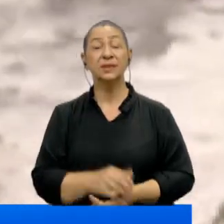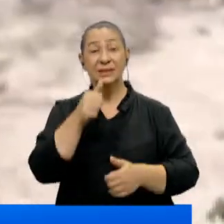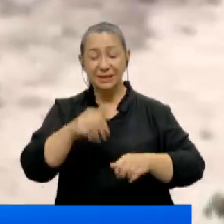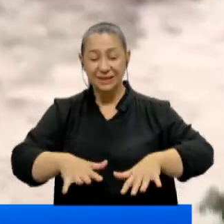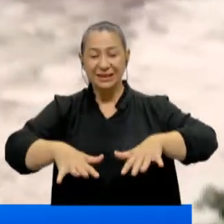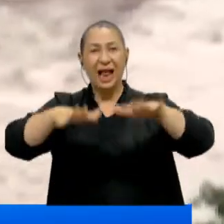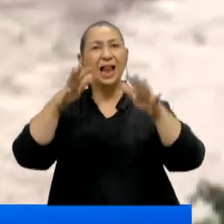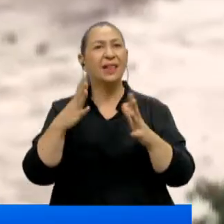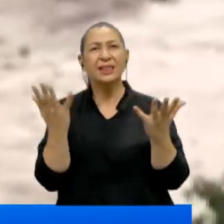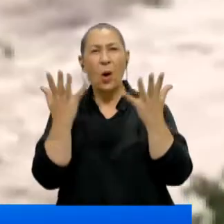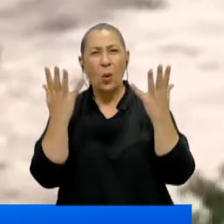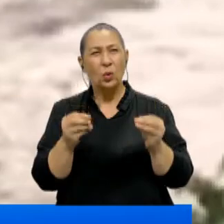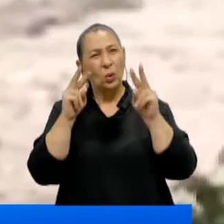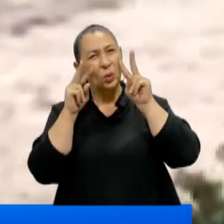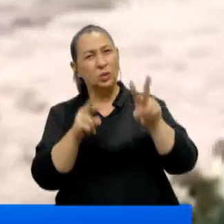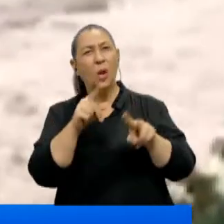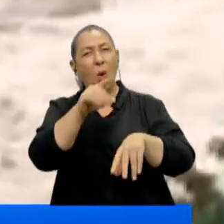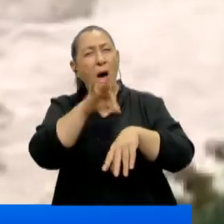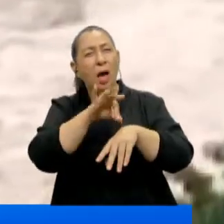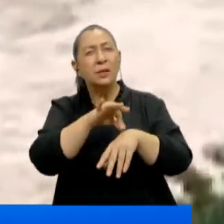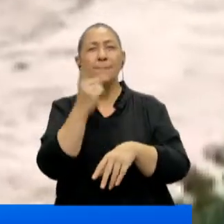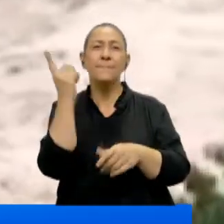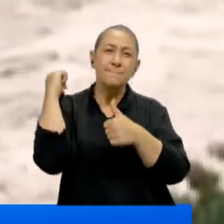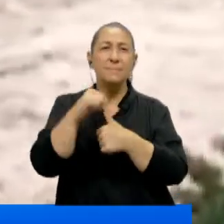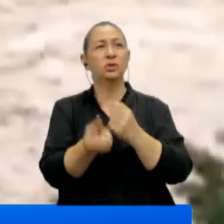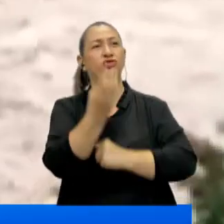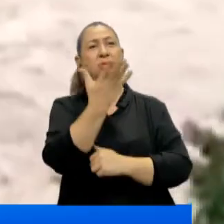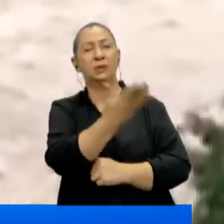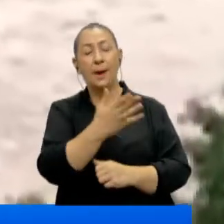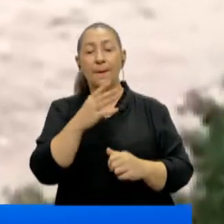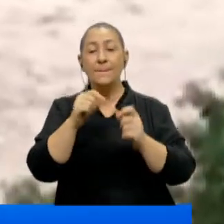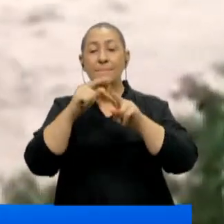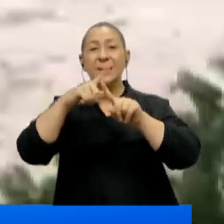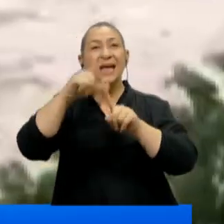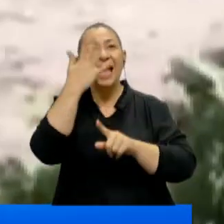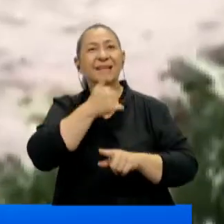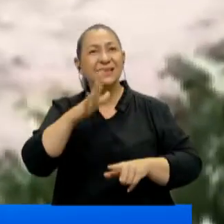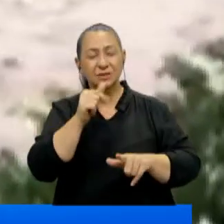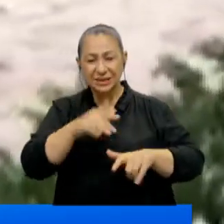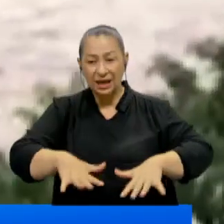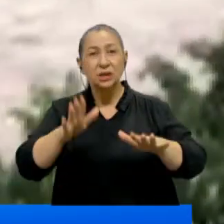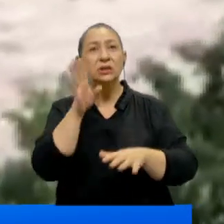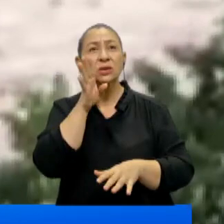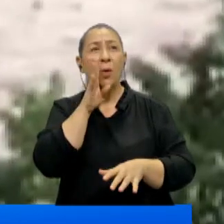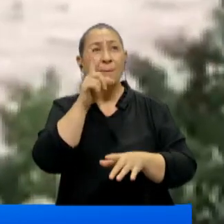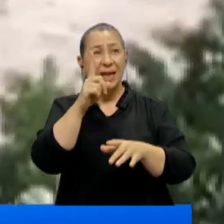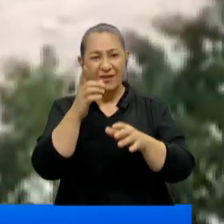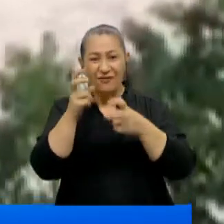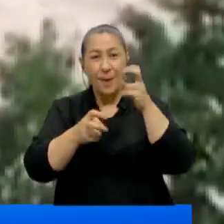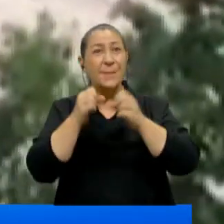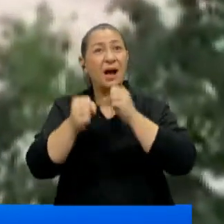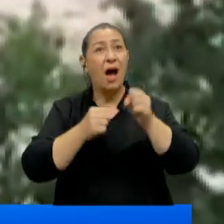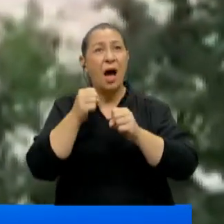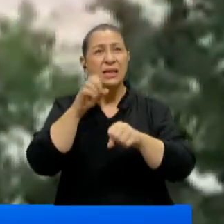Sel felaketinin ne boyutta olduğunu gösteren o anlardan biri daha çıktı ortaya. Batı Karadeniz'i yıkan sel, Sinop'ta bir kereste fabrikasını